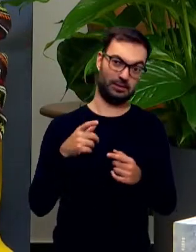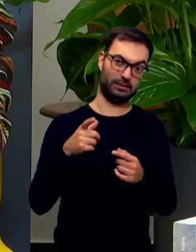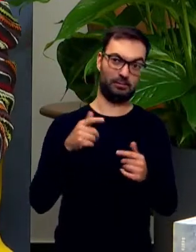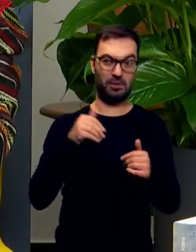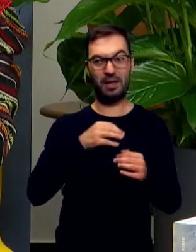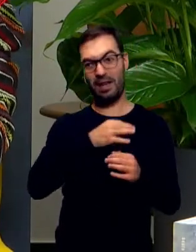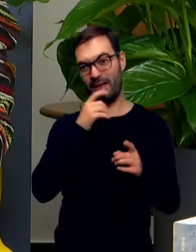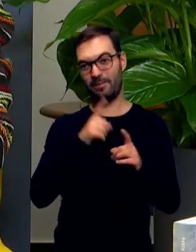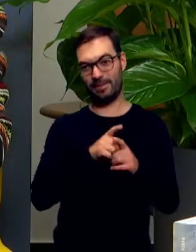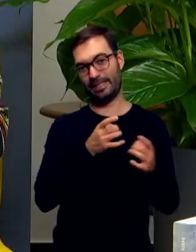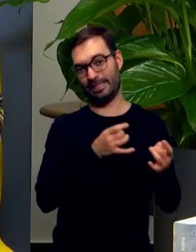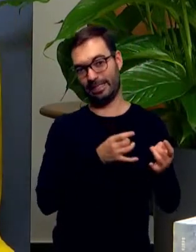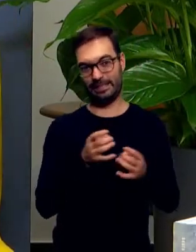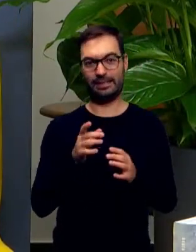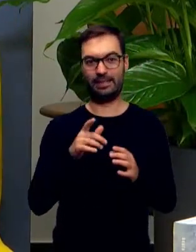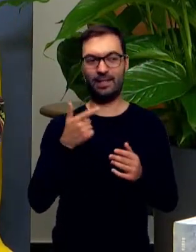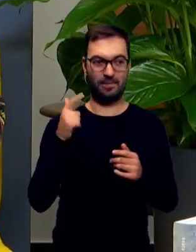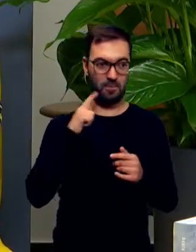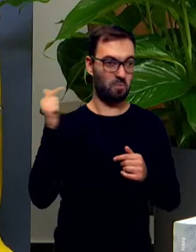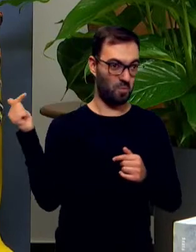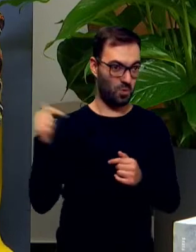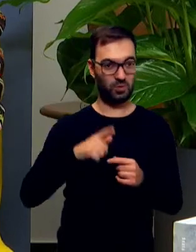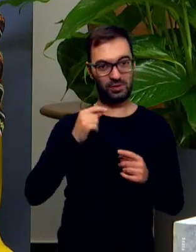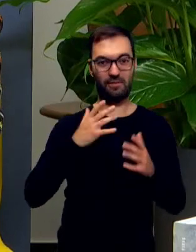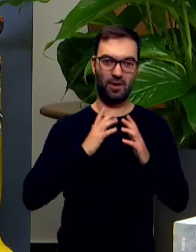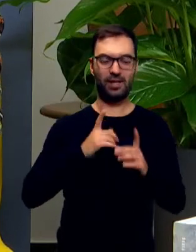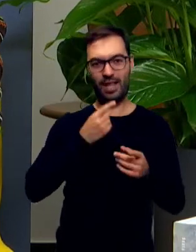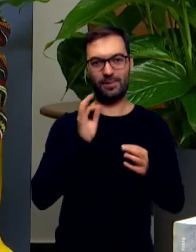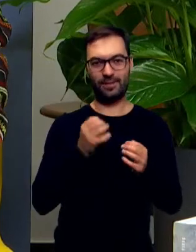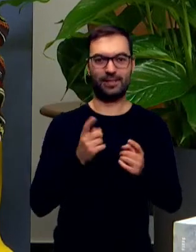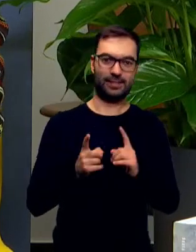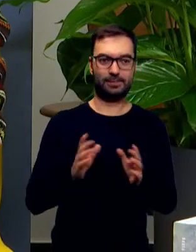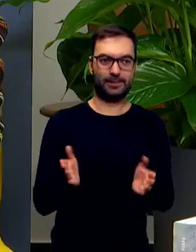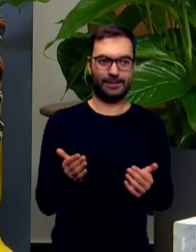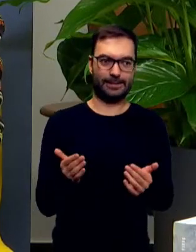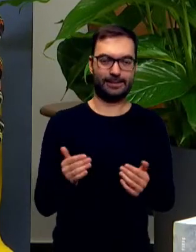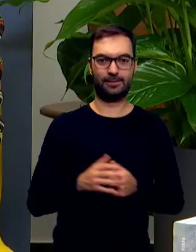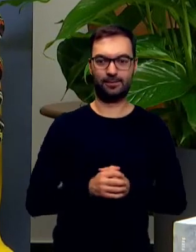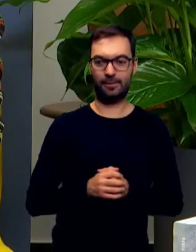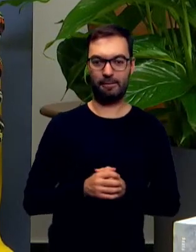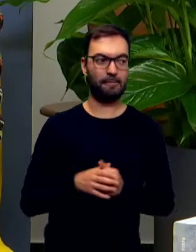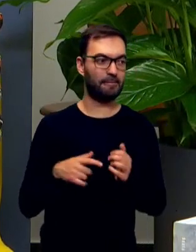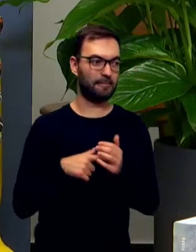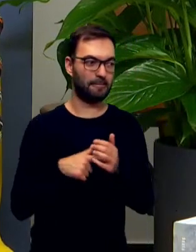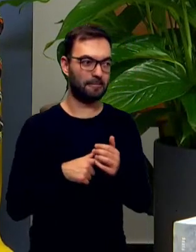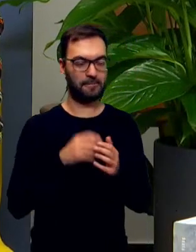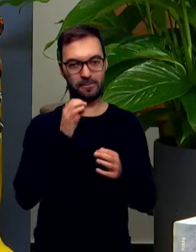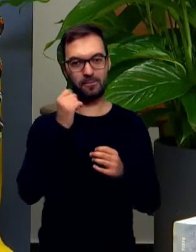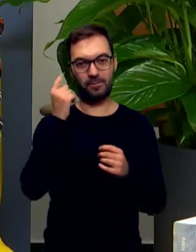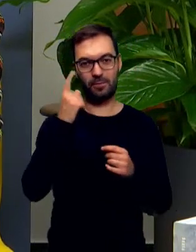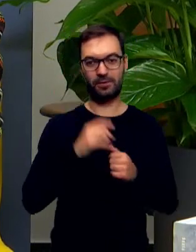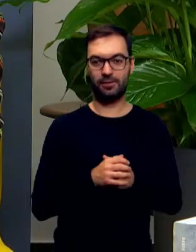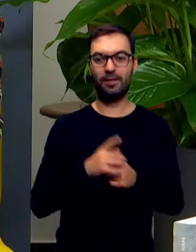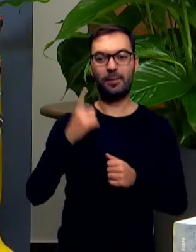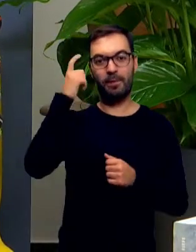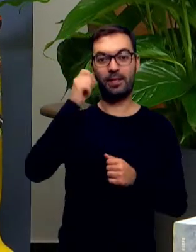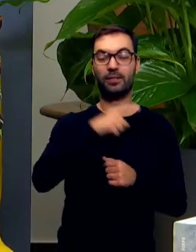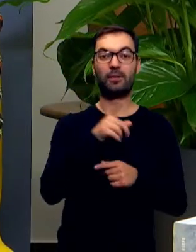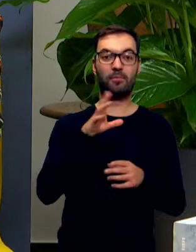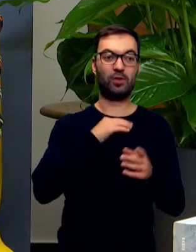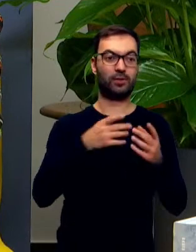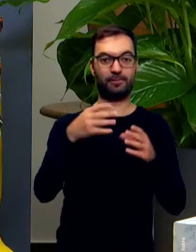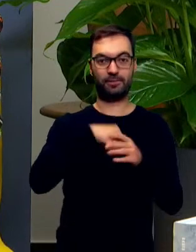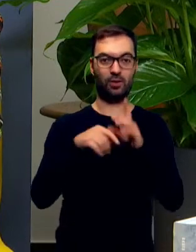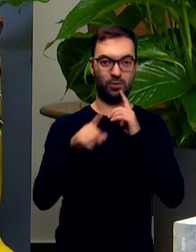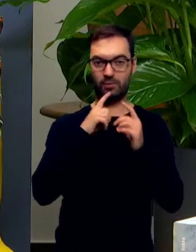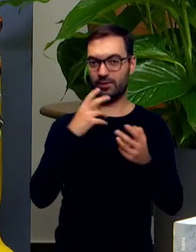tak, może niekoniecznie tak wolno, może jednak zawróćmy i troszkę szybciej, to jest dobry kierunek. Przypominam, że państwo mogą